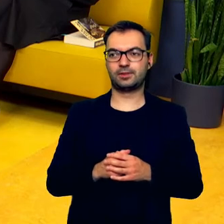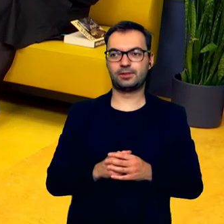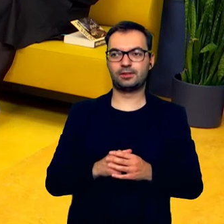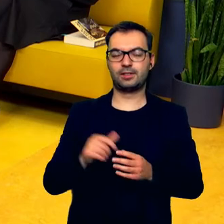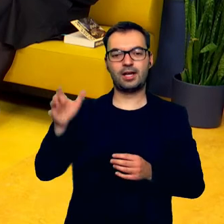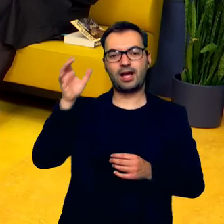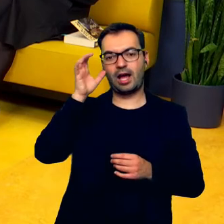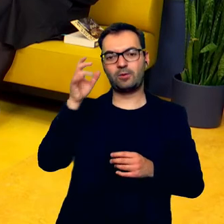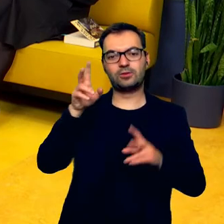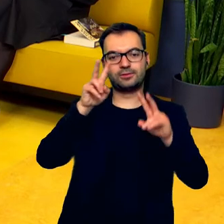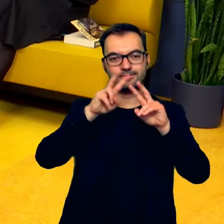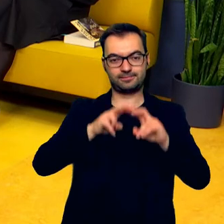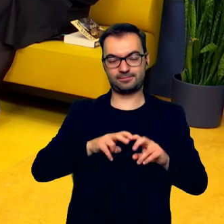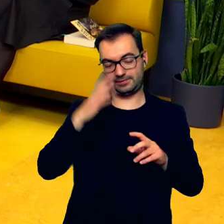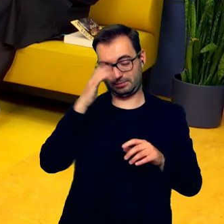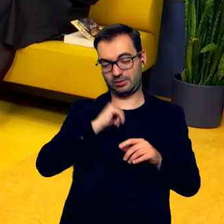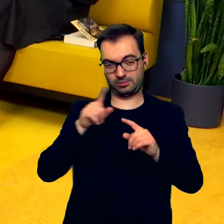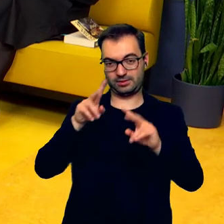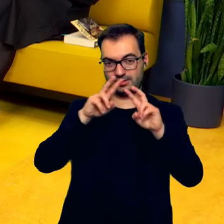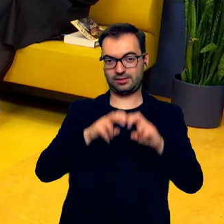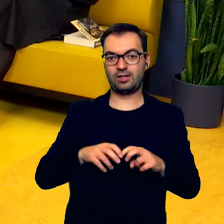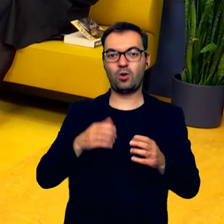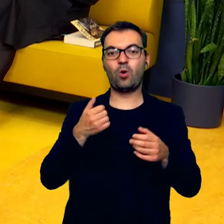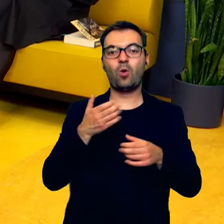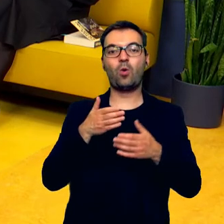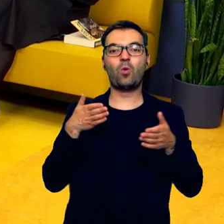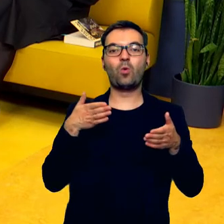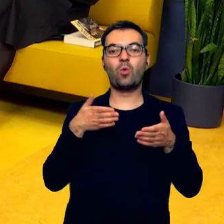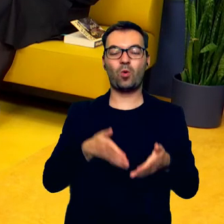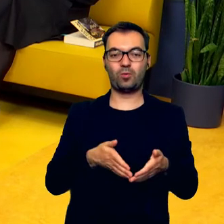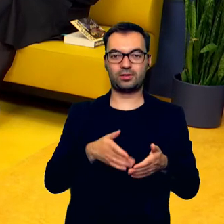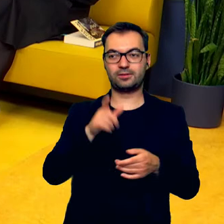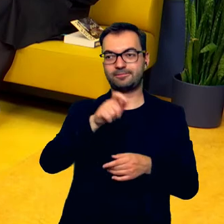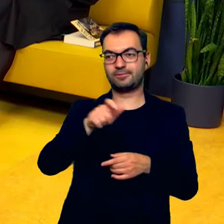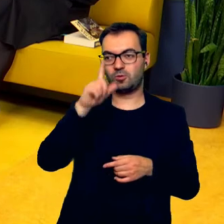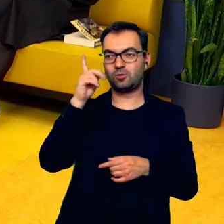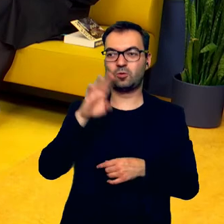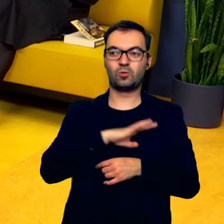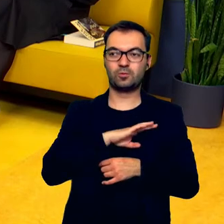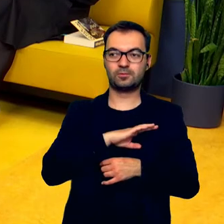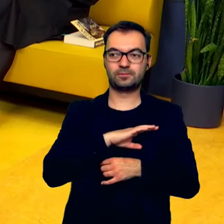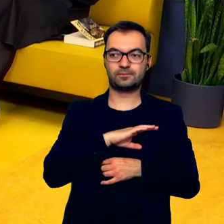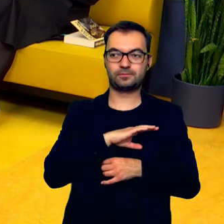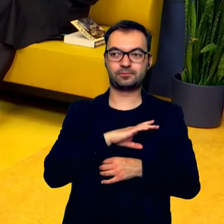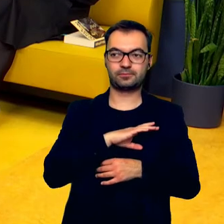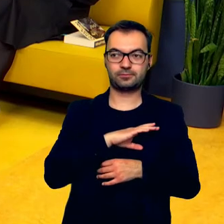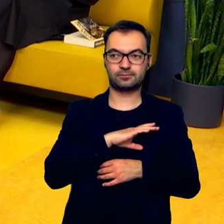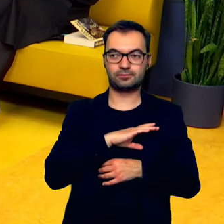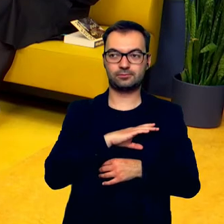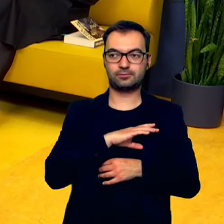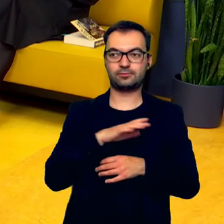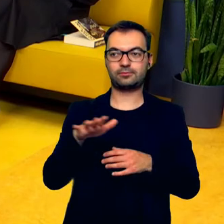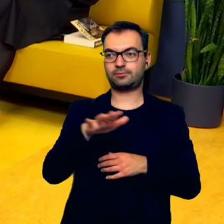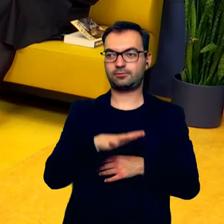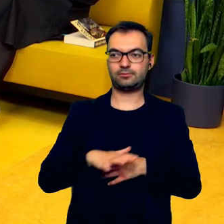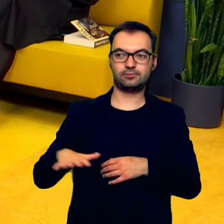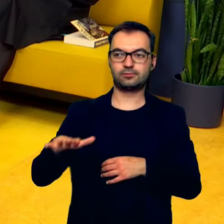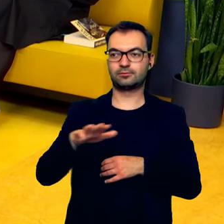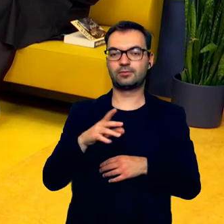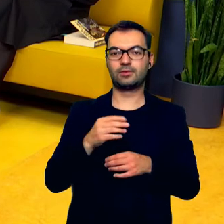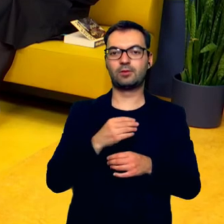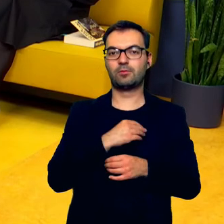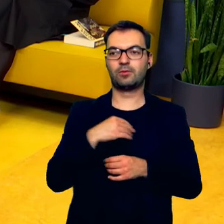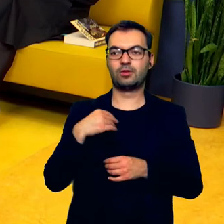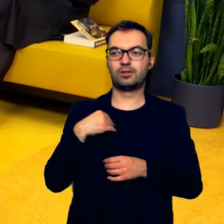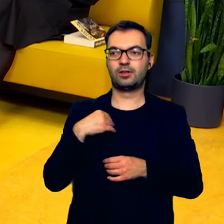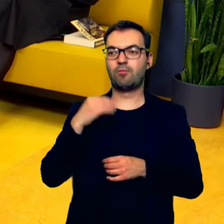Jej autor zbadał, proszę sobie wyobrazić, groby ludzi umierających na terenie dzisiejszego